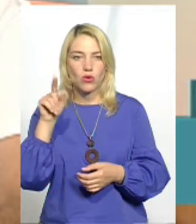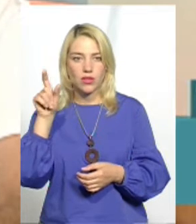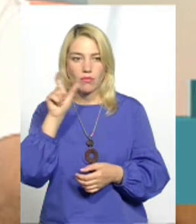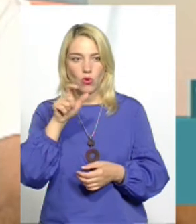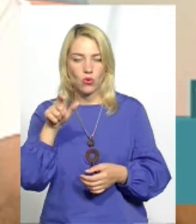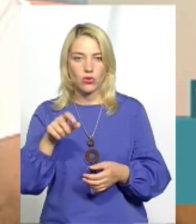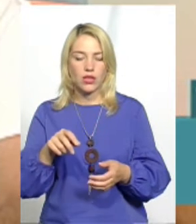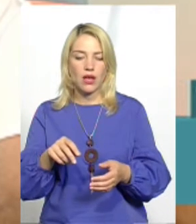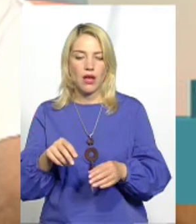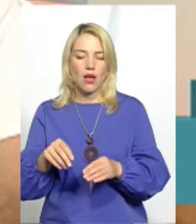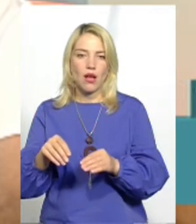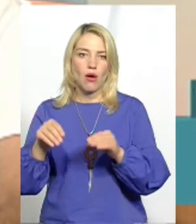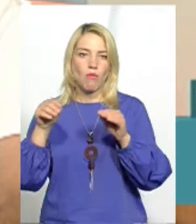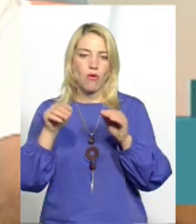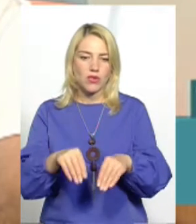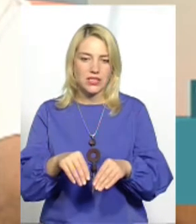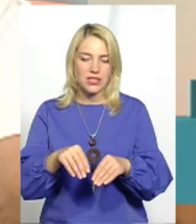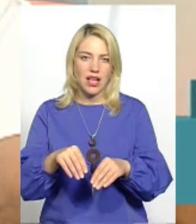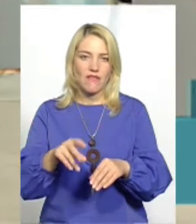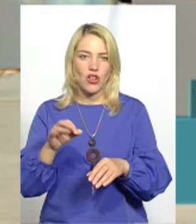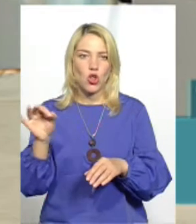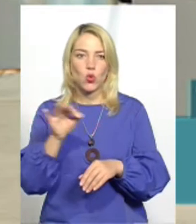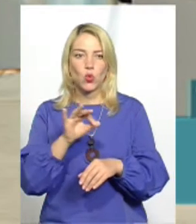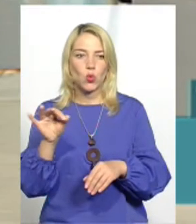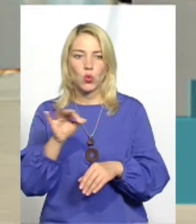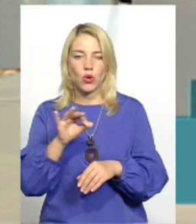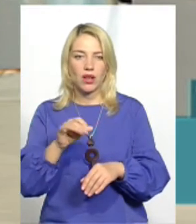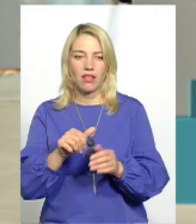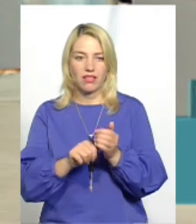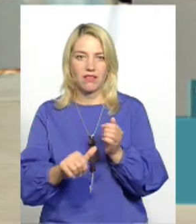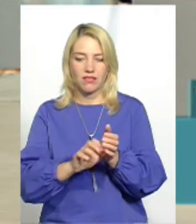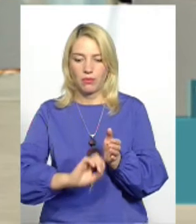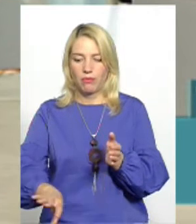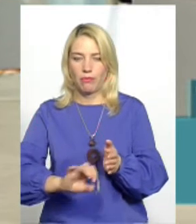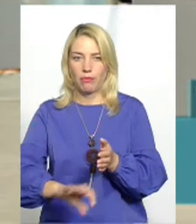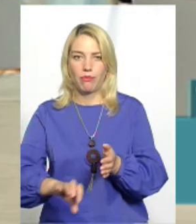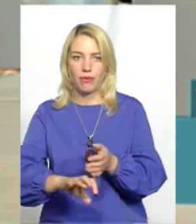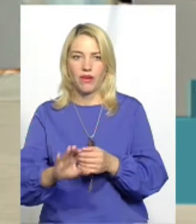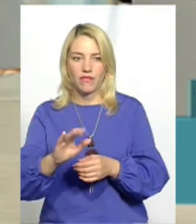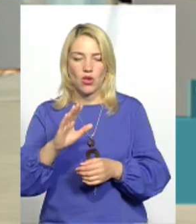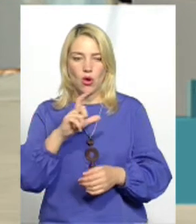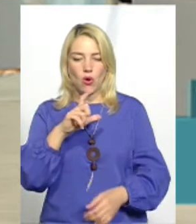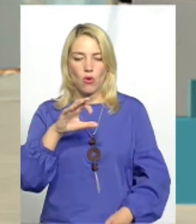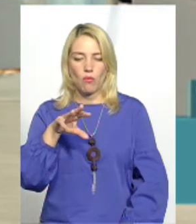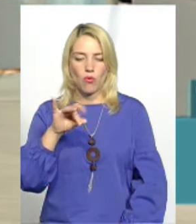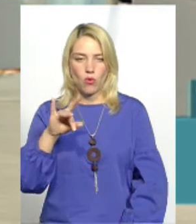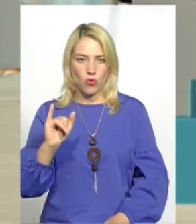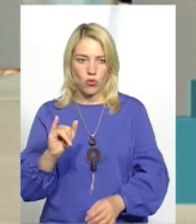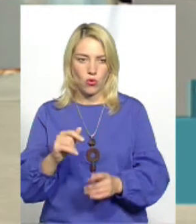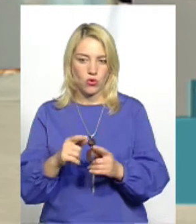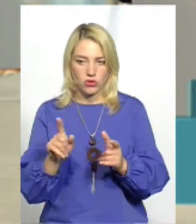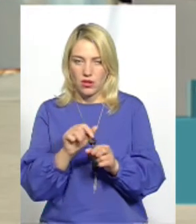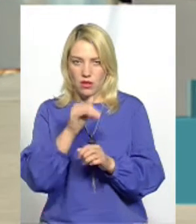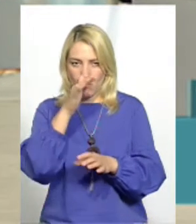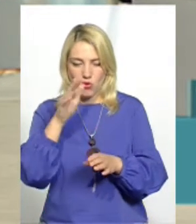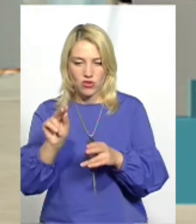поставили туалети прямо на тій річечка, і все це туалетні відходи, і все збігає в комор. Невже це не можна